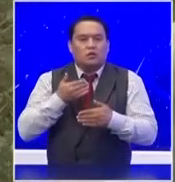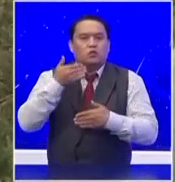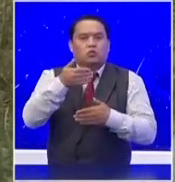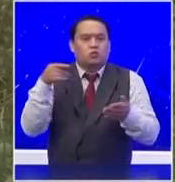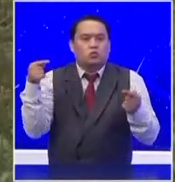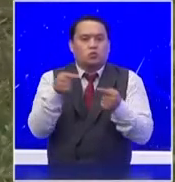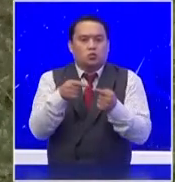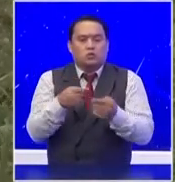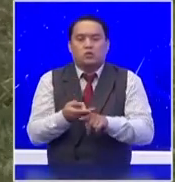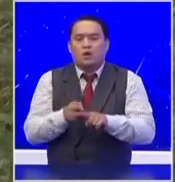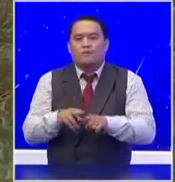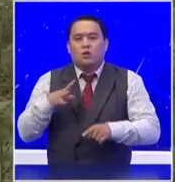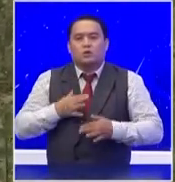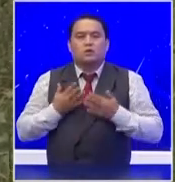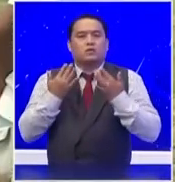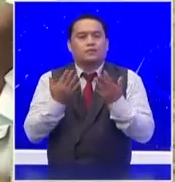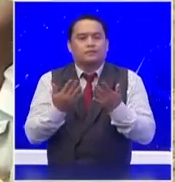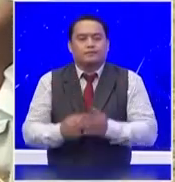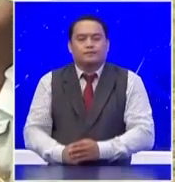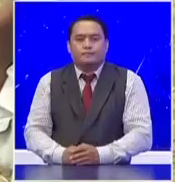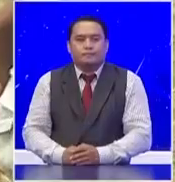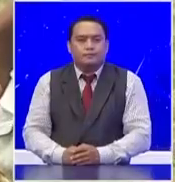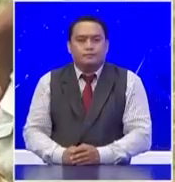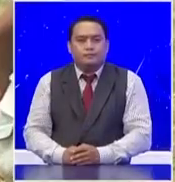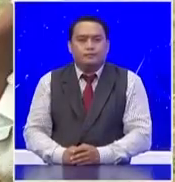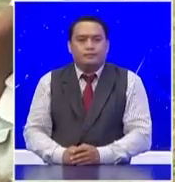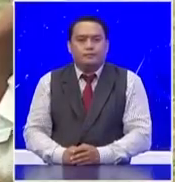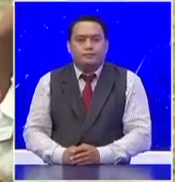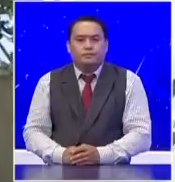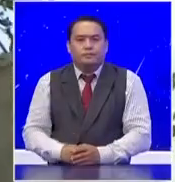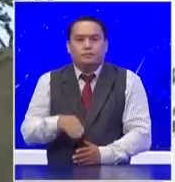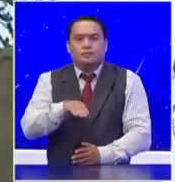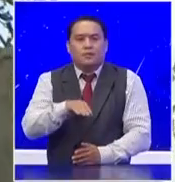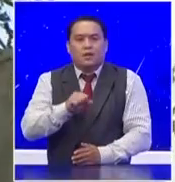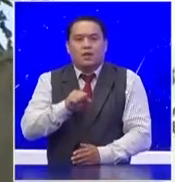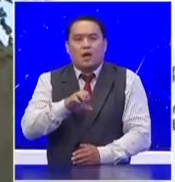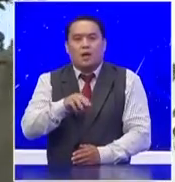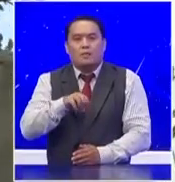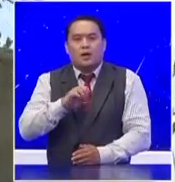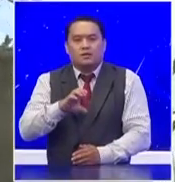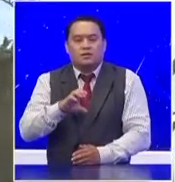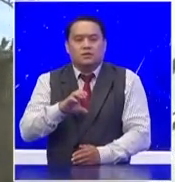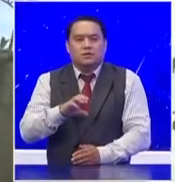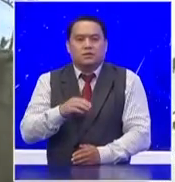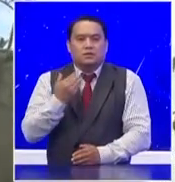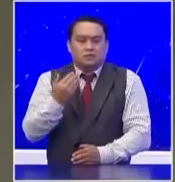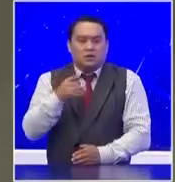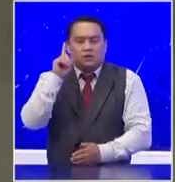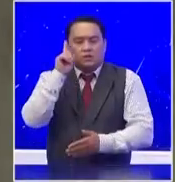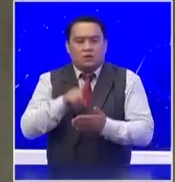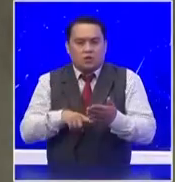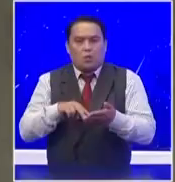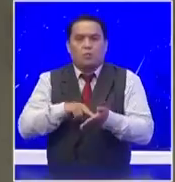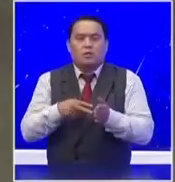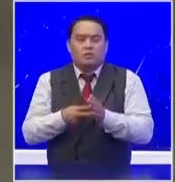Сошынан бәрін жасап берсін, біздің талабымыз сол. Тамас серіктестігі басшылығы дихандар мінін жоққа шығармайды. Тек